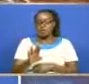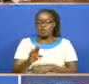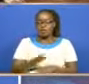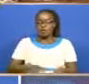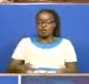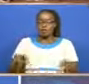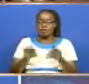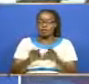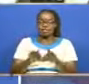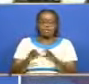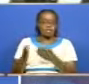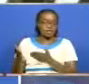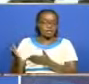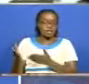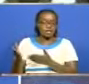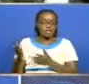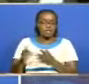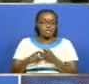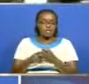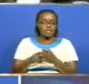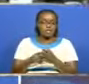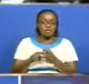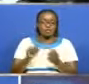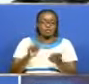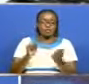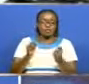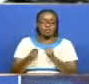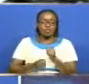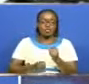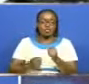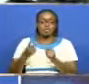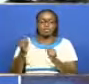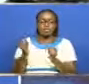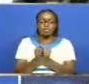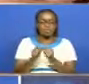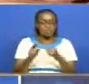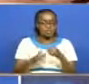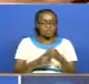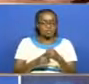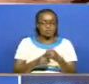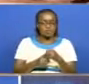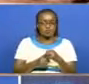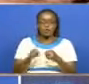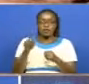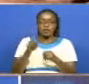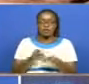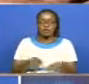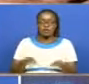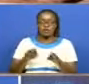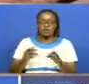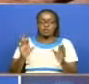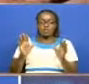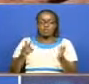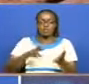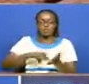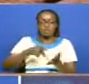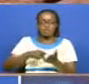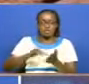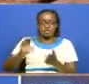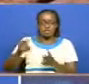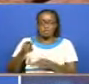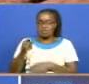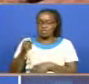wa Kamariny ambao ulianza ukarabatiwa mwaka 2016 ni moja ya miradi kuu ya kaunti hiyo